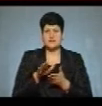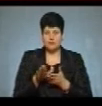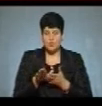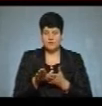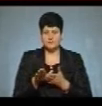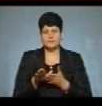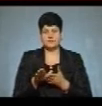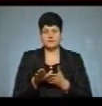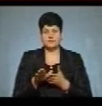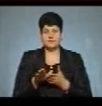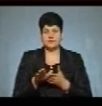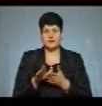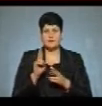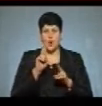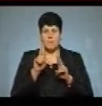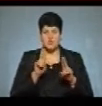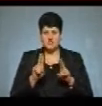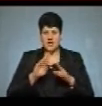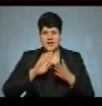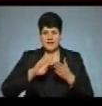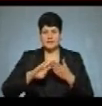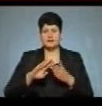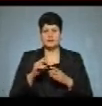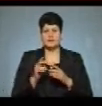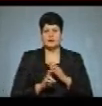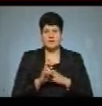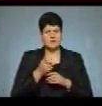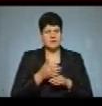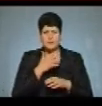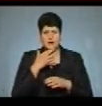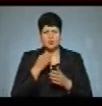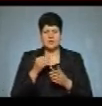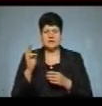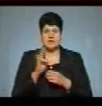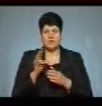ми упечатували храм, бо храм на Дуже Сервин, там багато церковних цінностей,